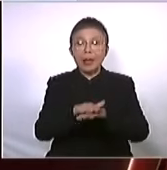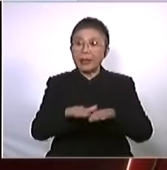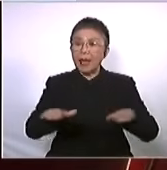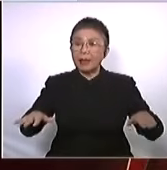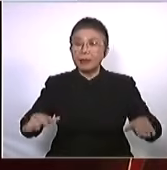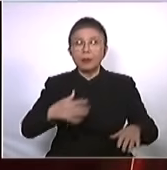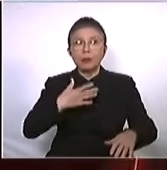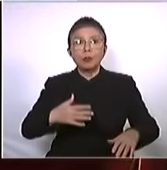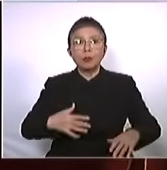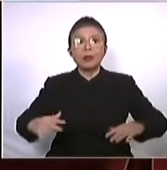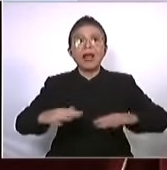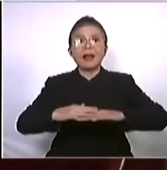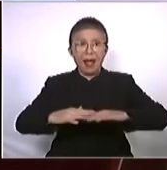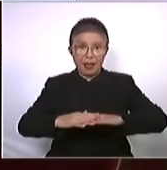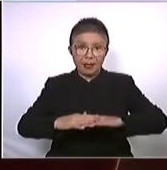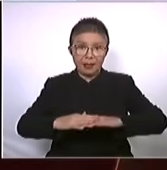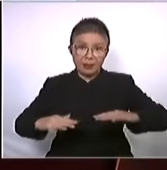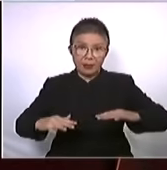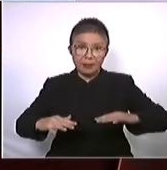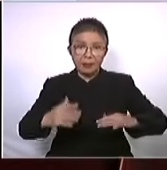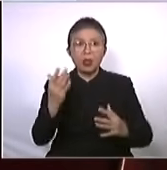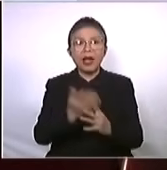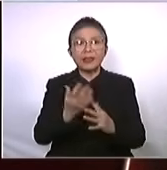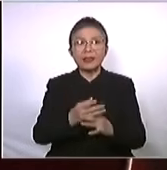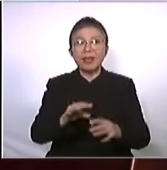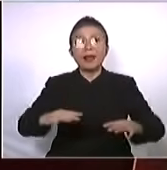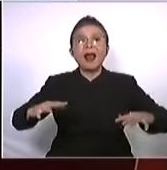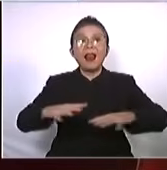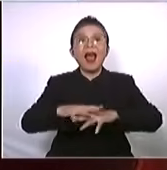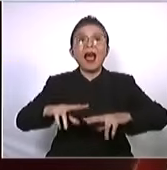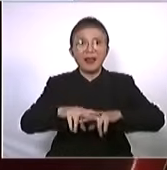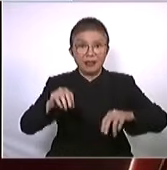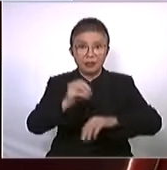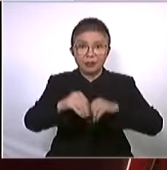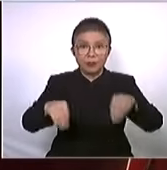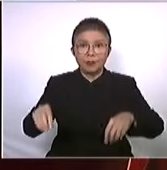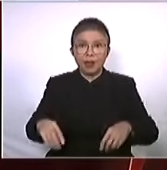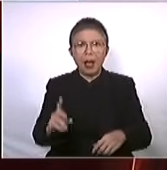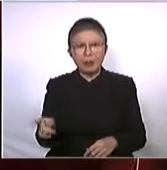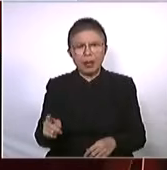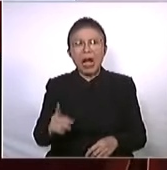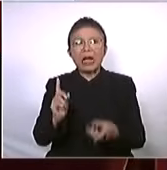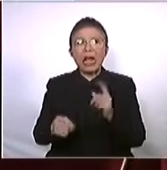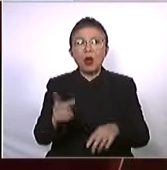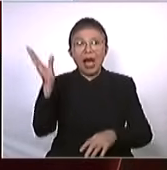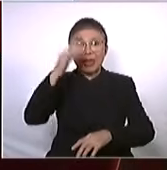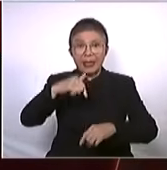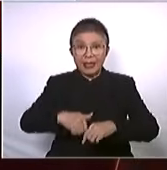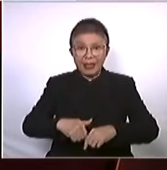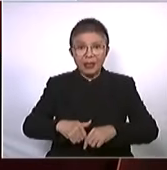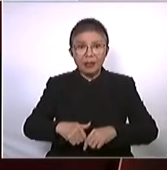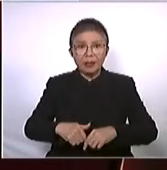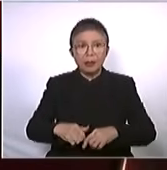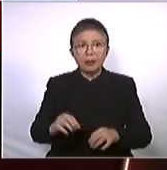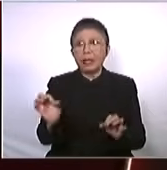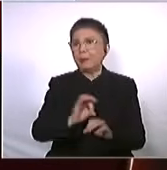pemerataan kepemilikan tanah akses dan lahan karena kalau sampai hari ini begitu